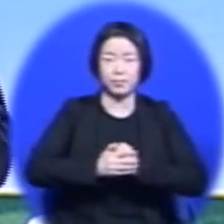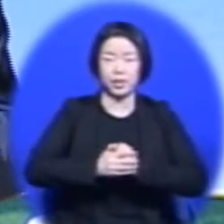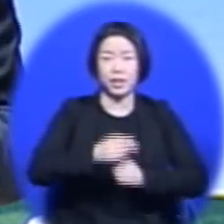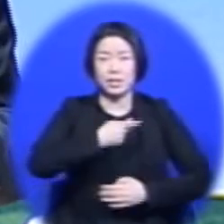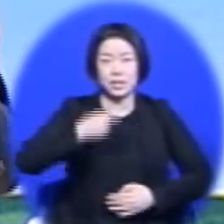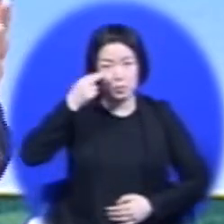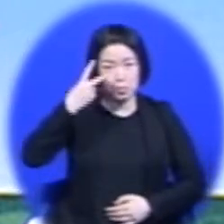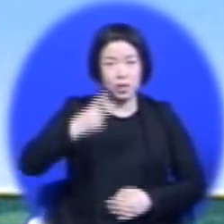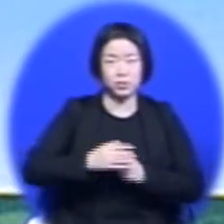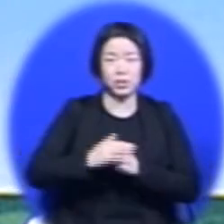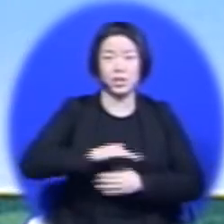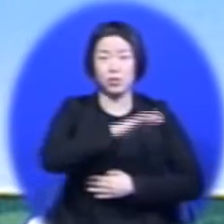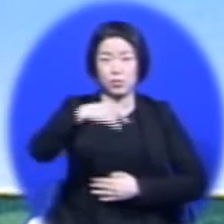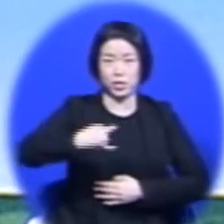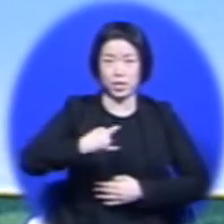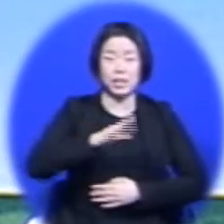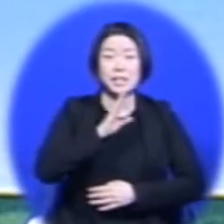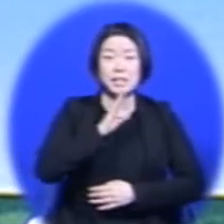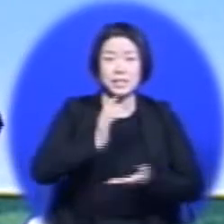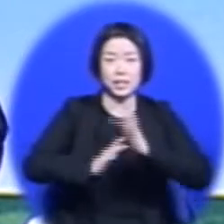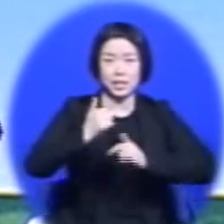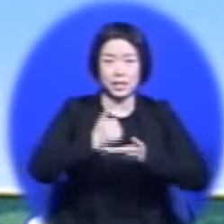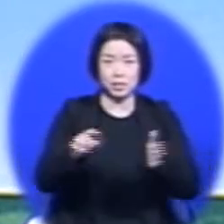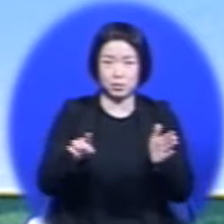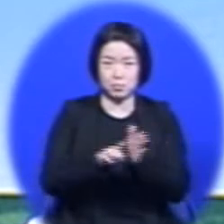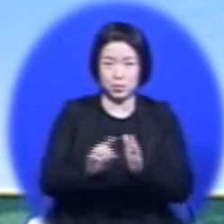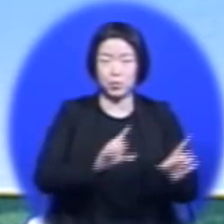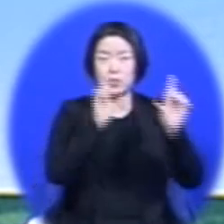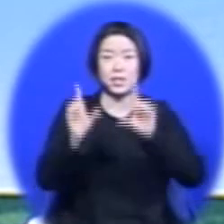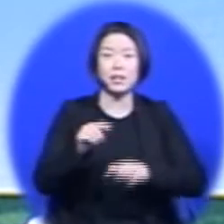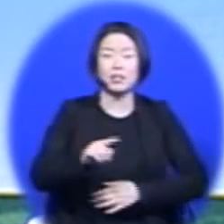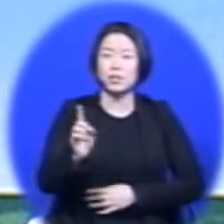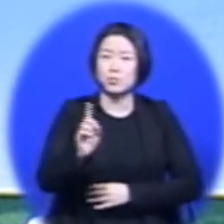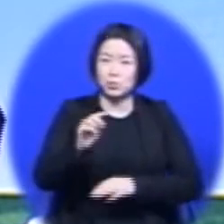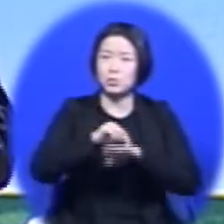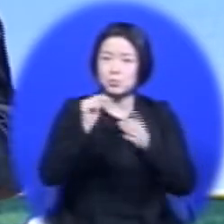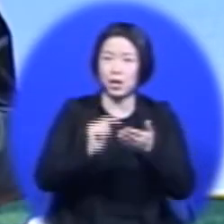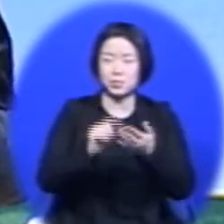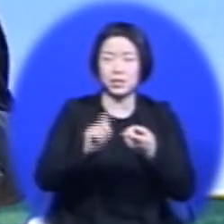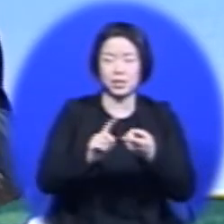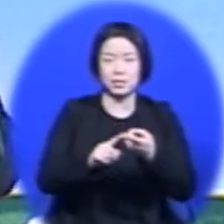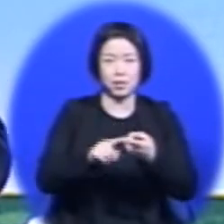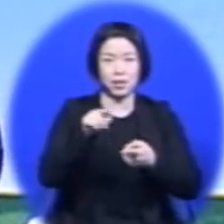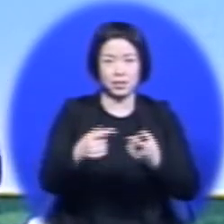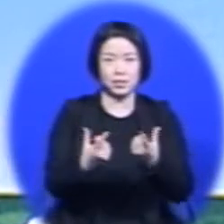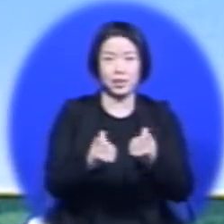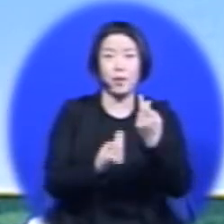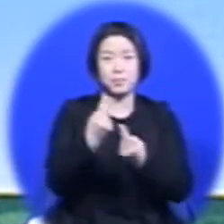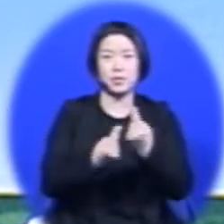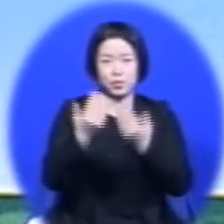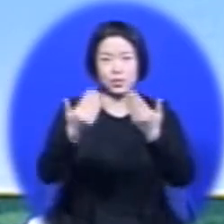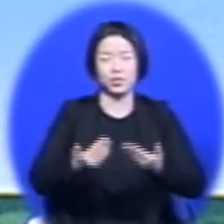바울이 우리에게 실제로 예수님을 믿고 사는 것이 정말 어떤 심정일지에 대해서 그런 비유를